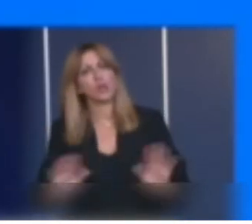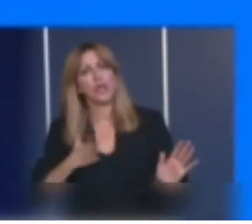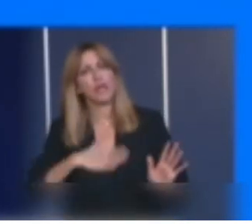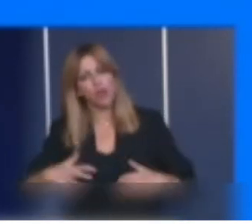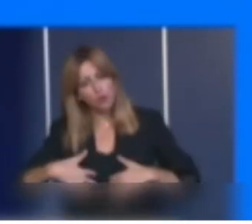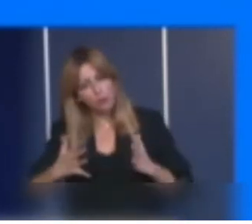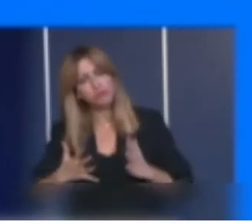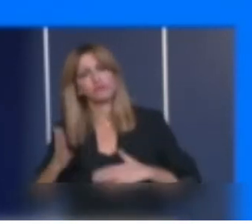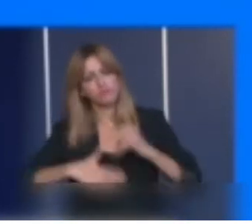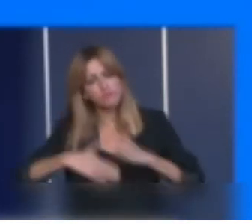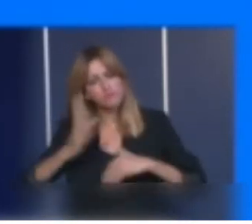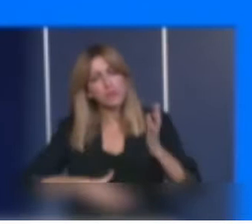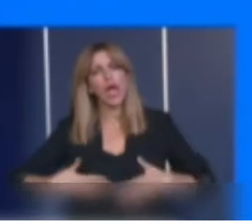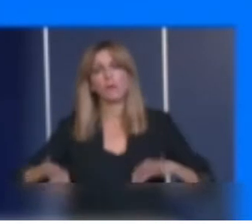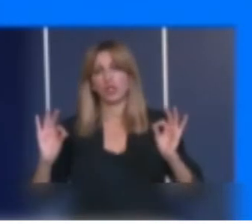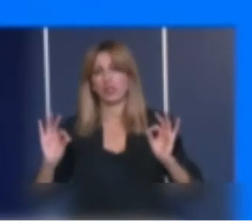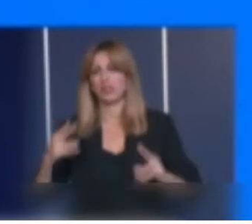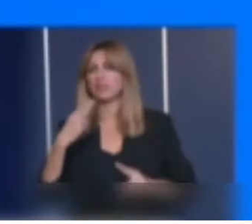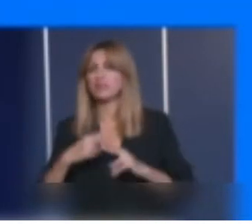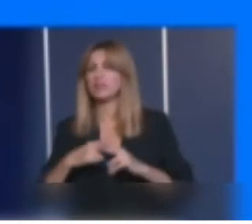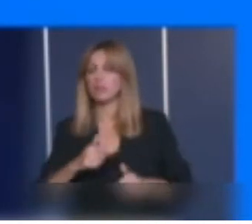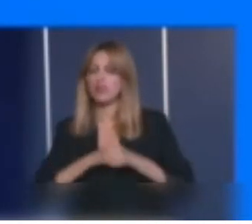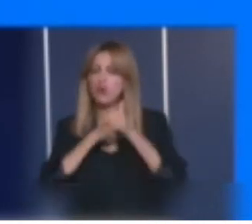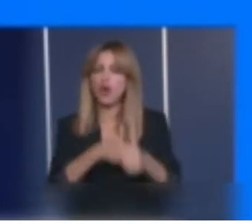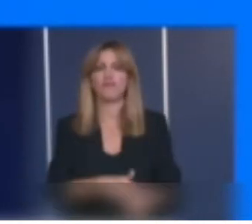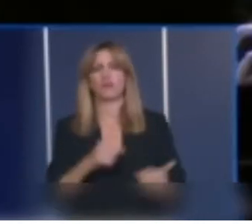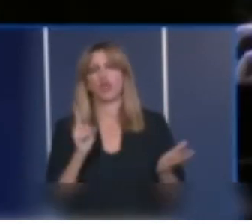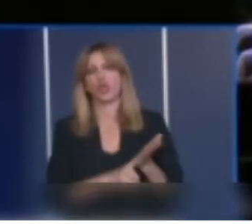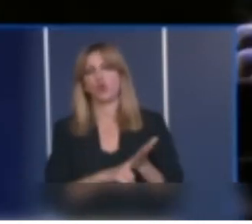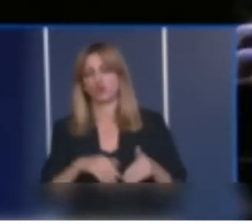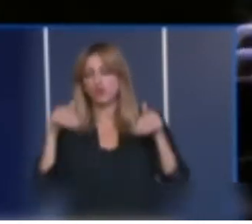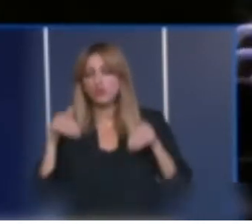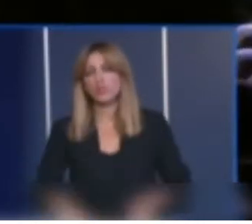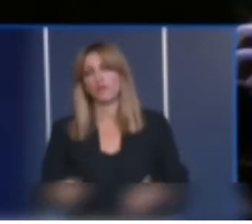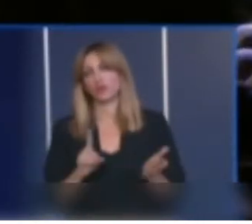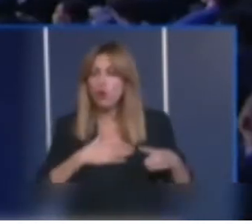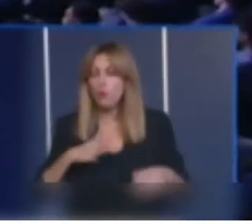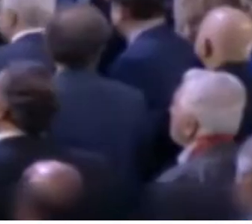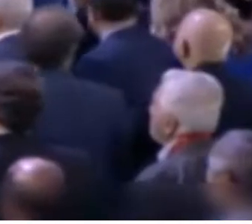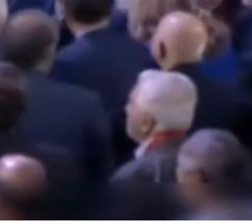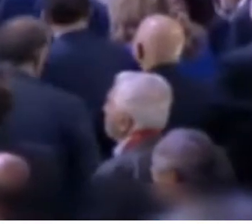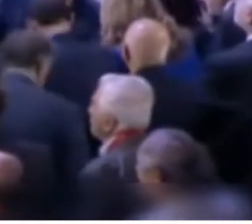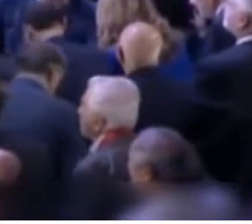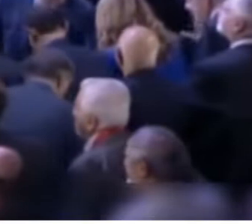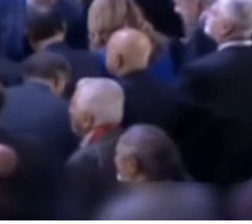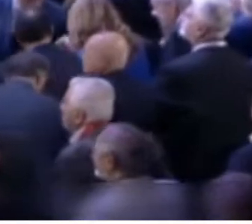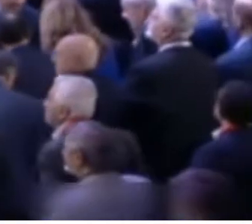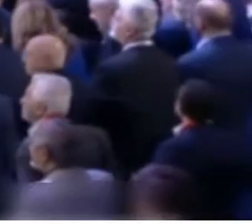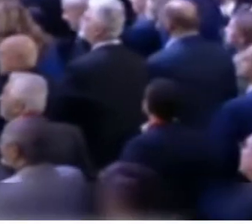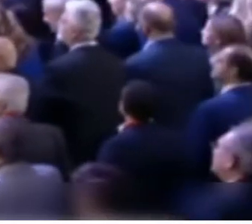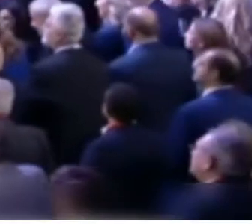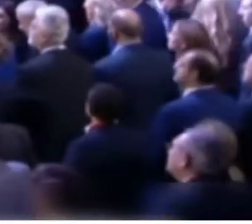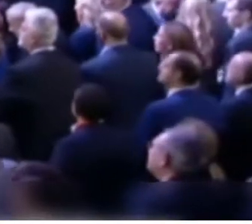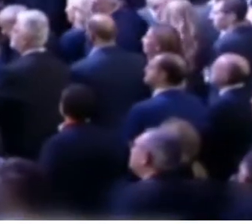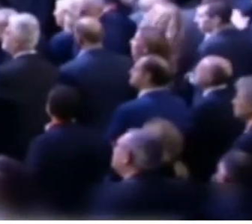νόμων είναι προαπαιτούμενα για την ανάπτυξη της οικονομίας και την ευημερία των πολιτών. Επίσης, ο κ. Μητσοτάκης, κατά τη διάρκεια